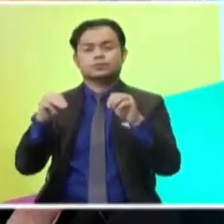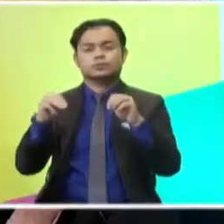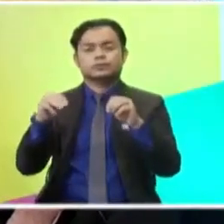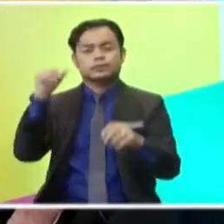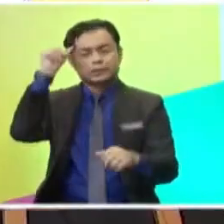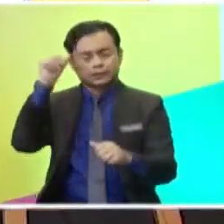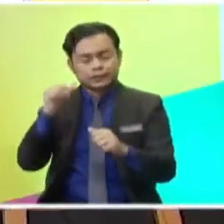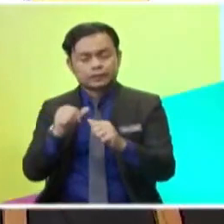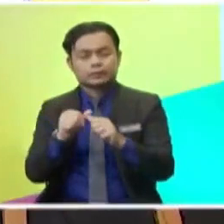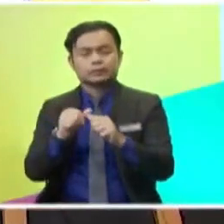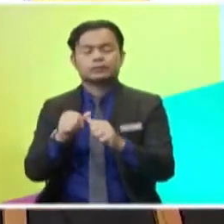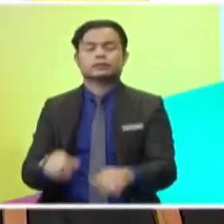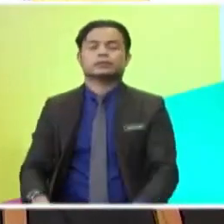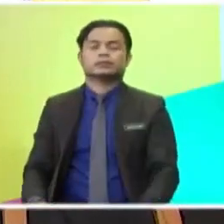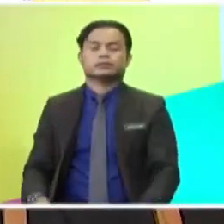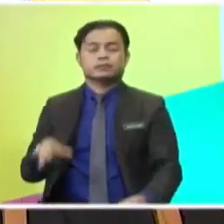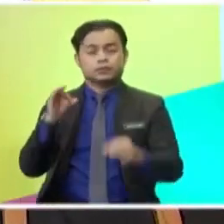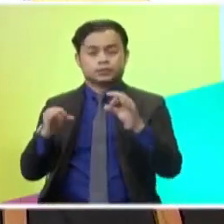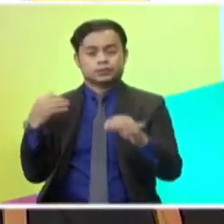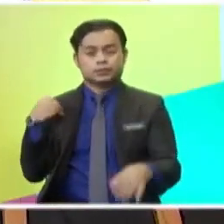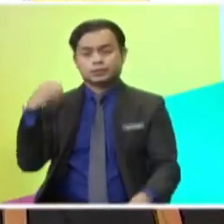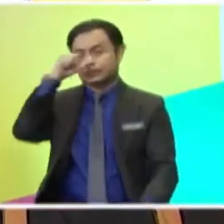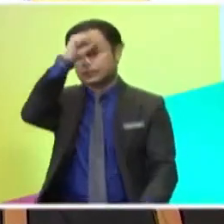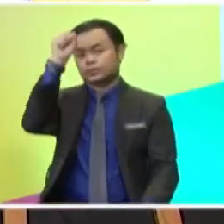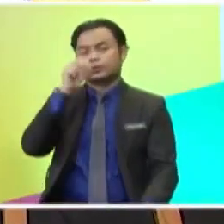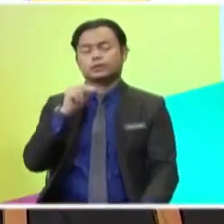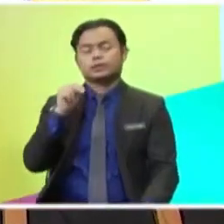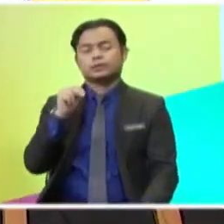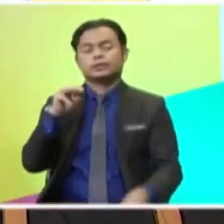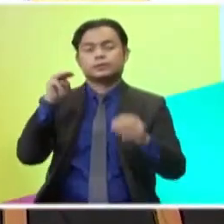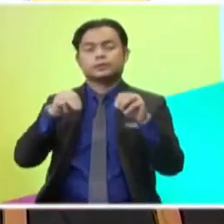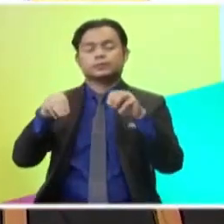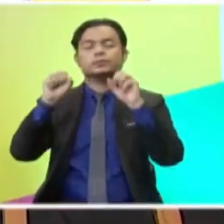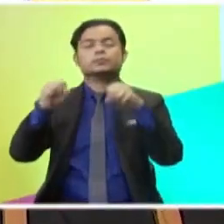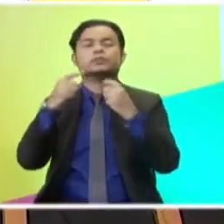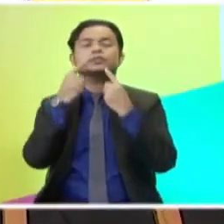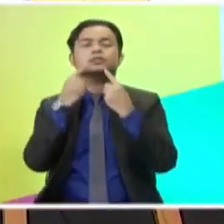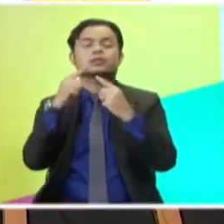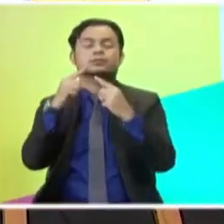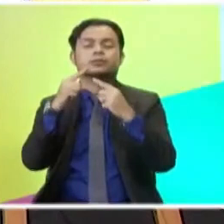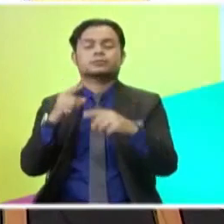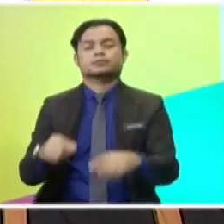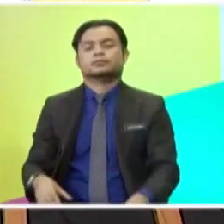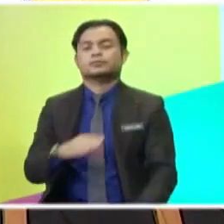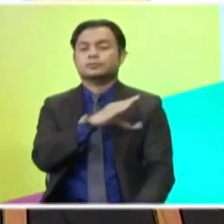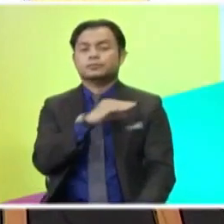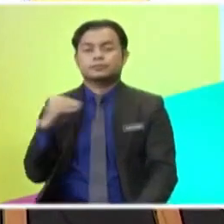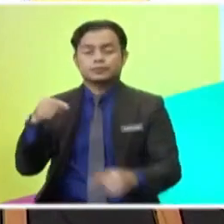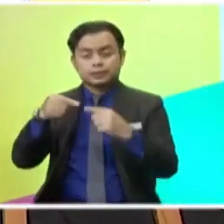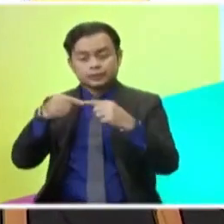ya, supaya apabila ditanya ya soalan, murid boleh menjawab dan boleh mengaitkan ya